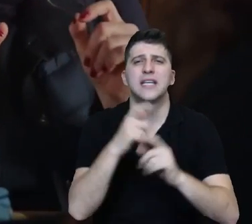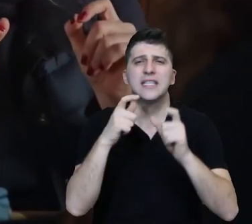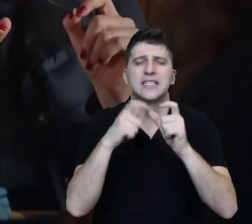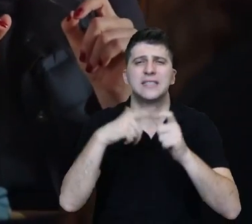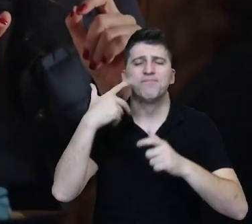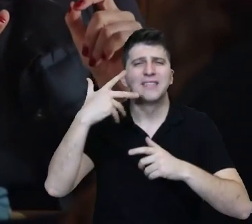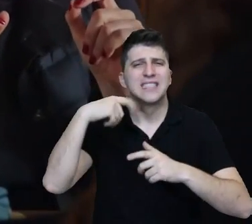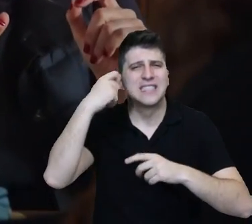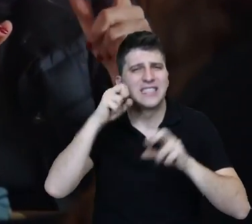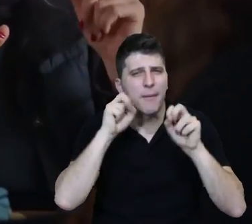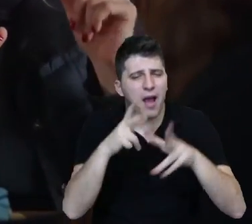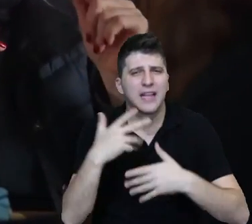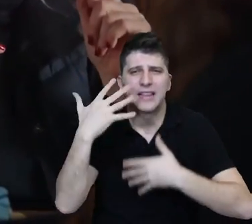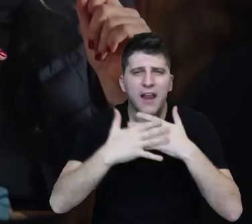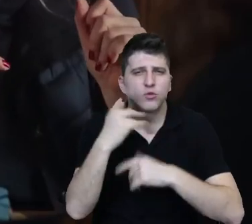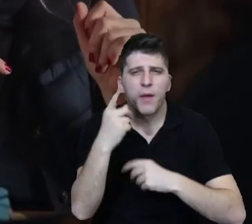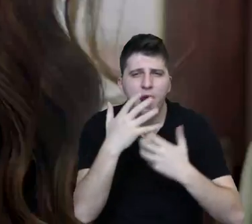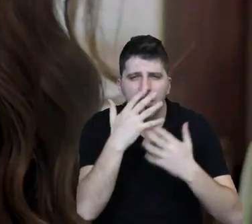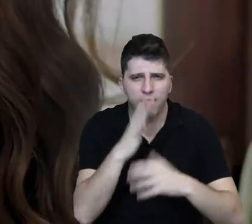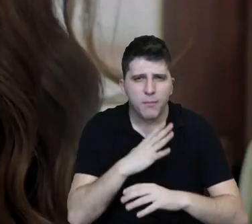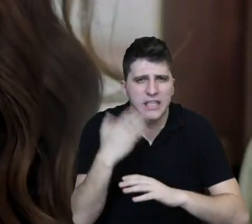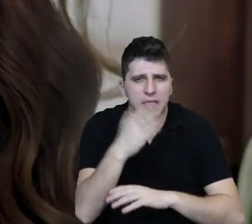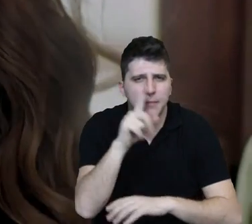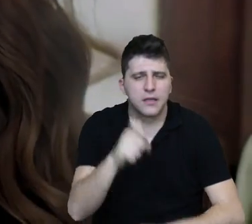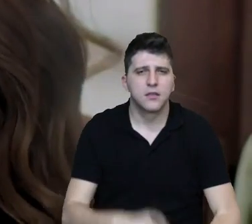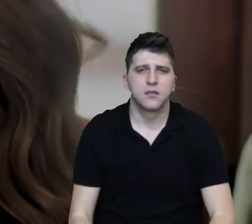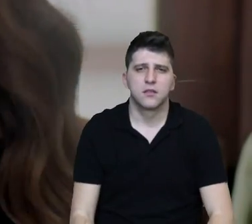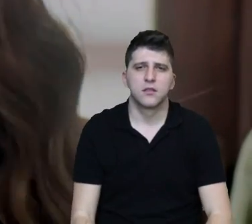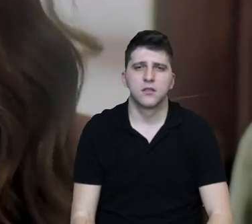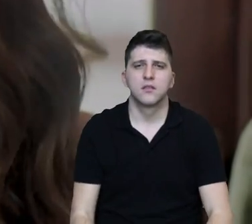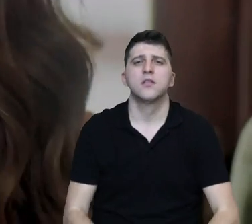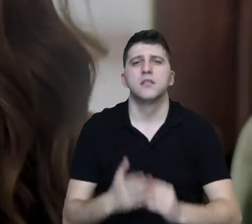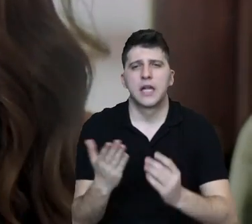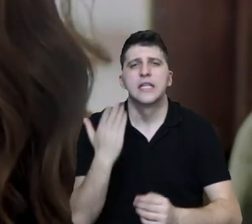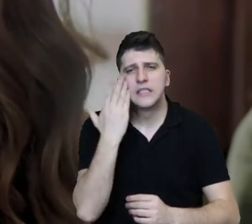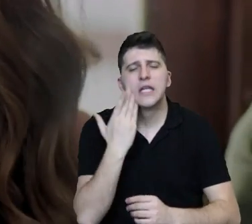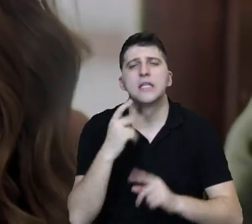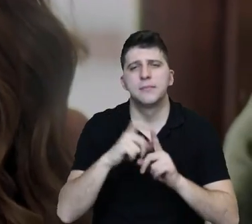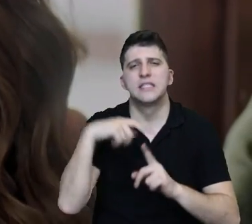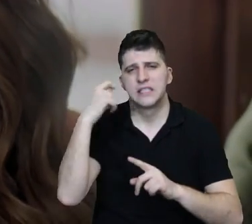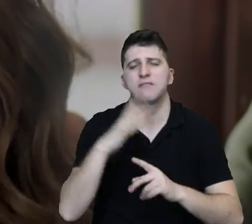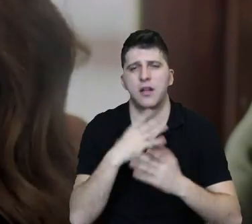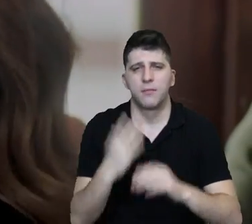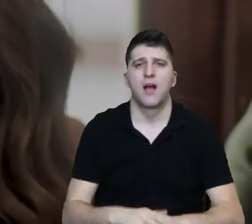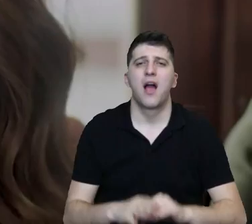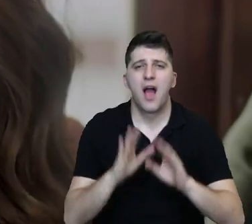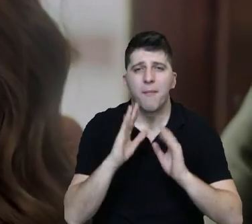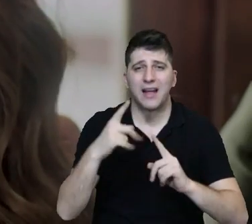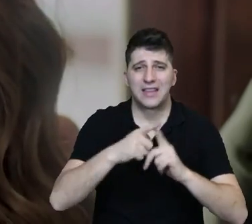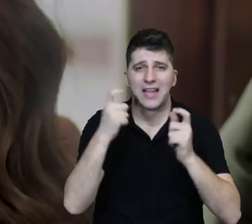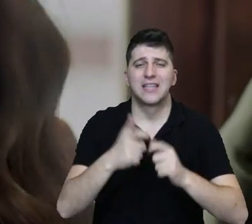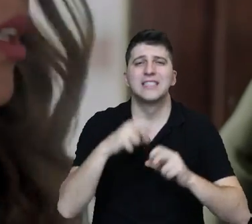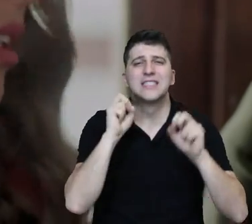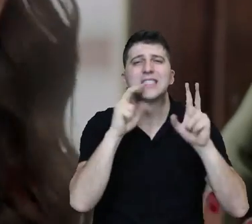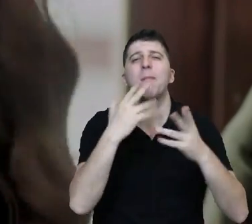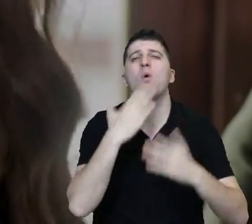sinemayla, televizyonla bir ilginiz oldu mu? Yani izlediğim diziler var tabii. Ama Taraklı'da sinema